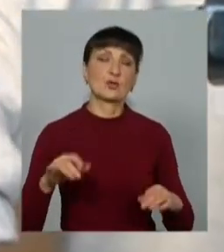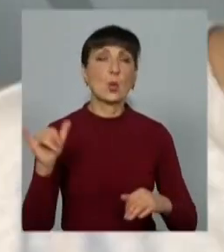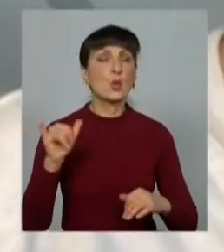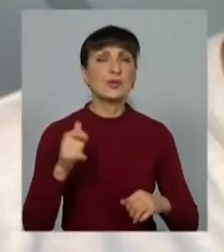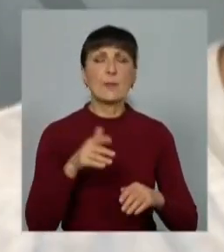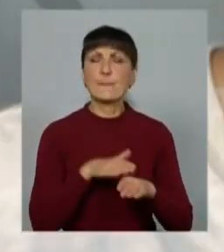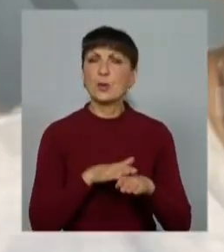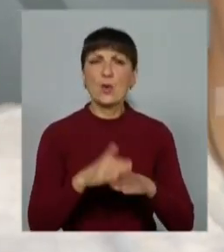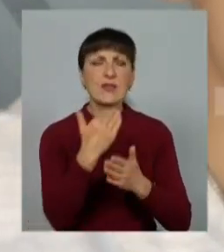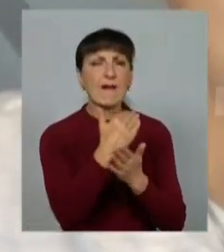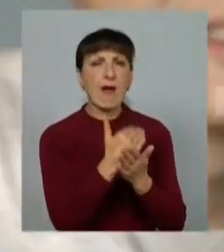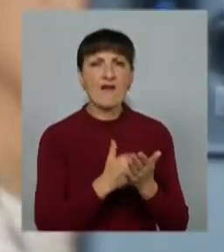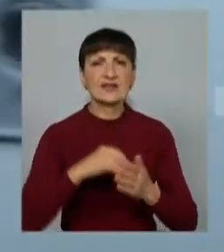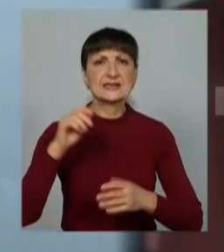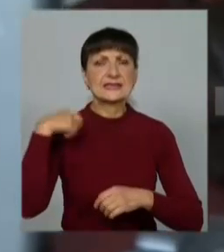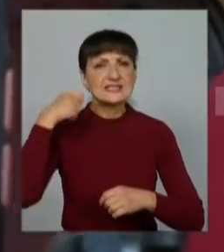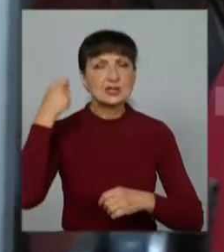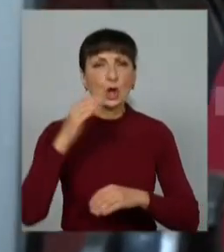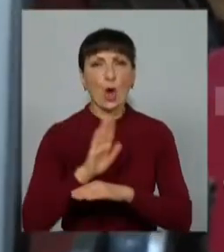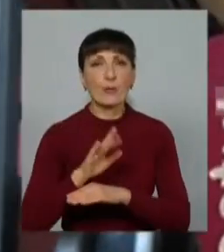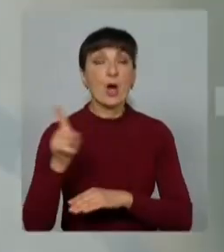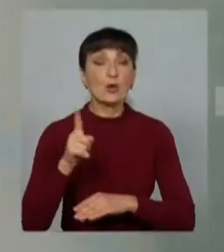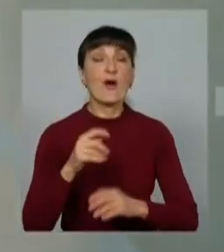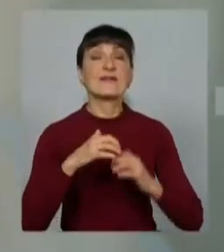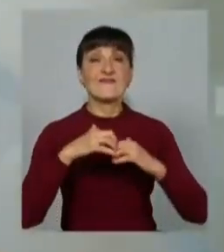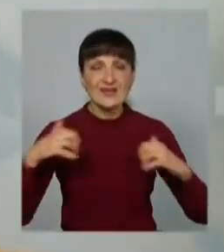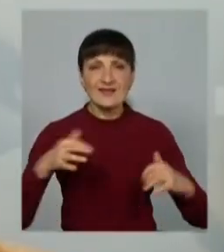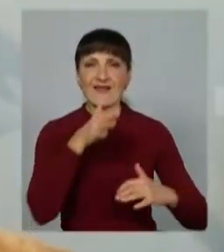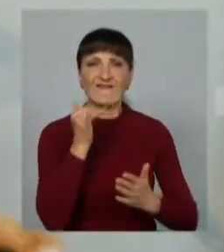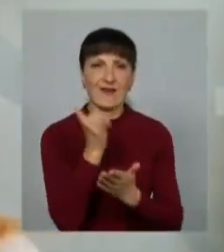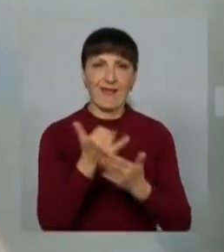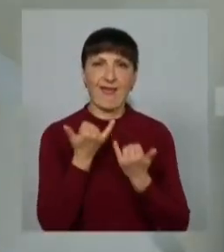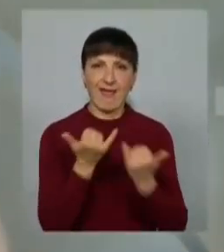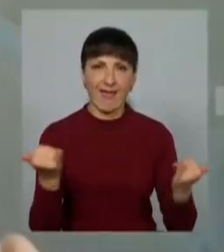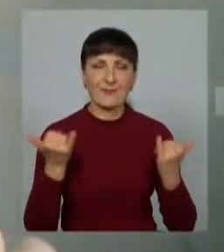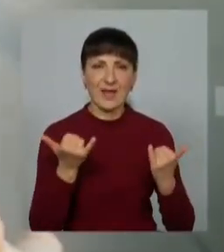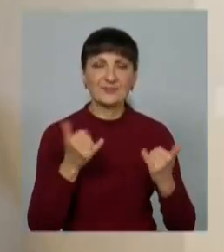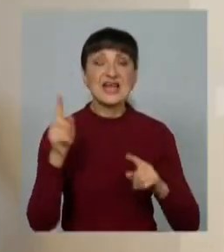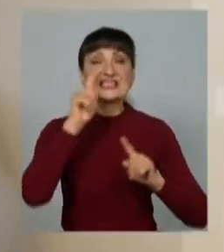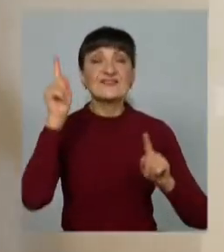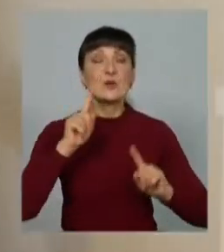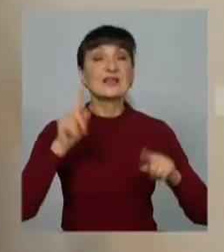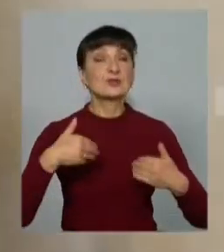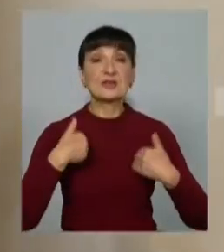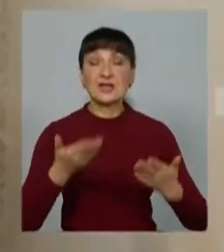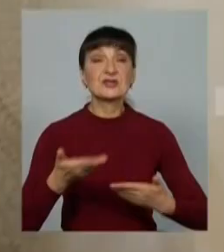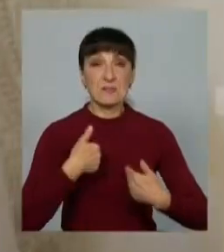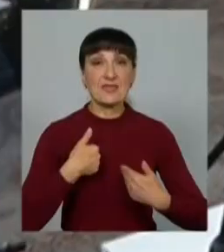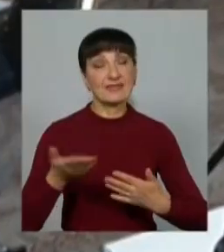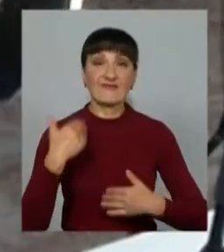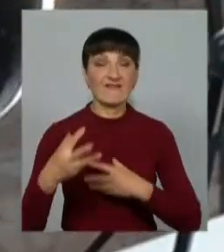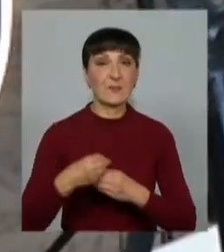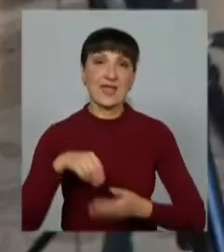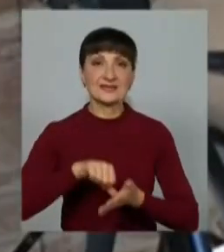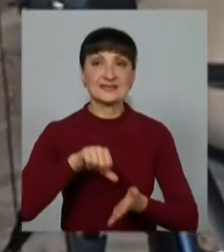максимально плотный график съемок. Однако мемберы любезно выделили нам немного времени. Звезды ТикТока даже предложили мне побатлить.